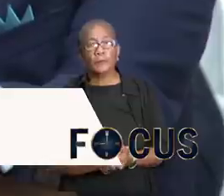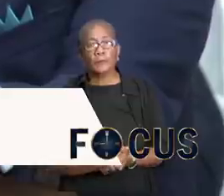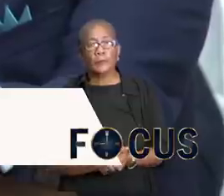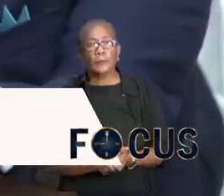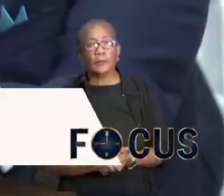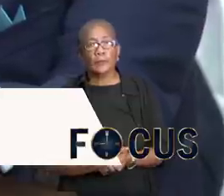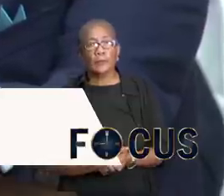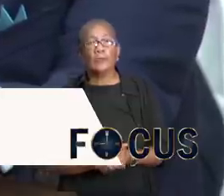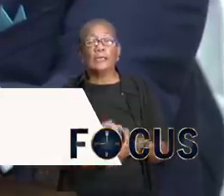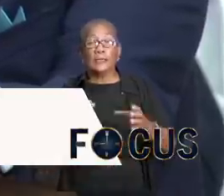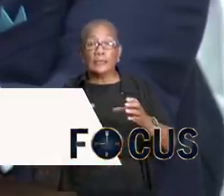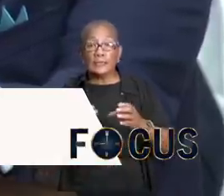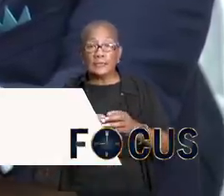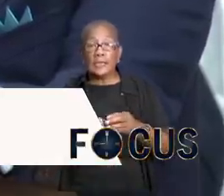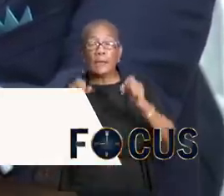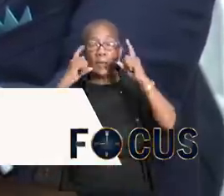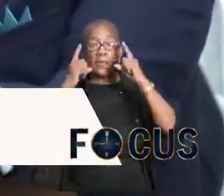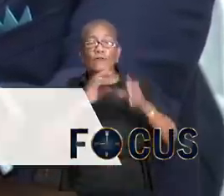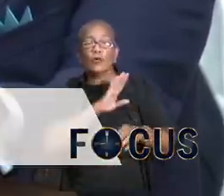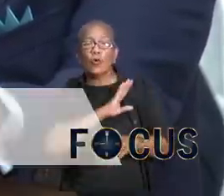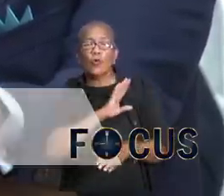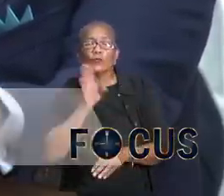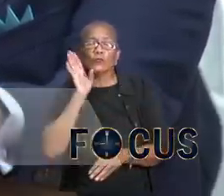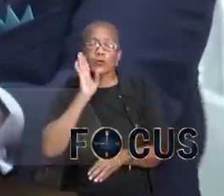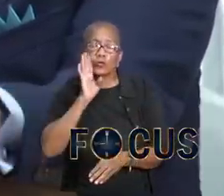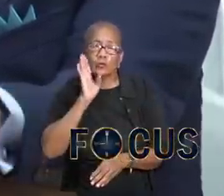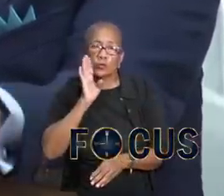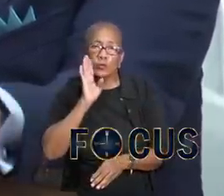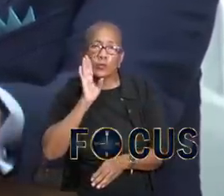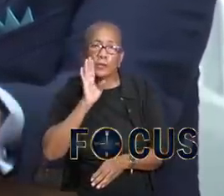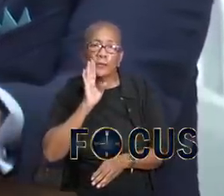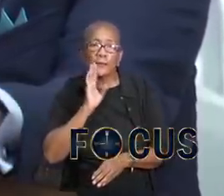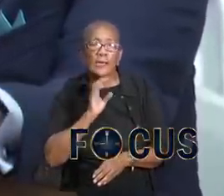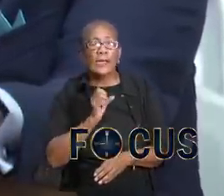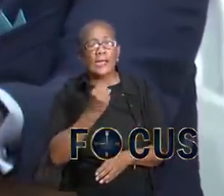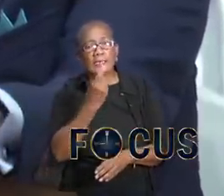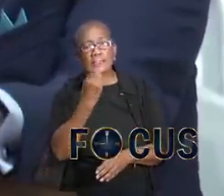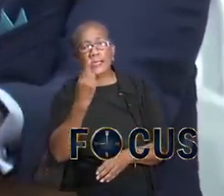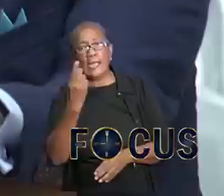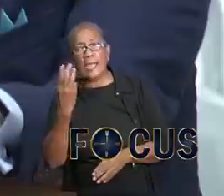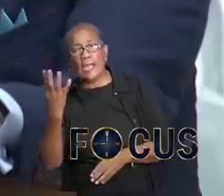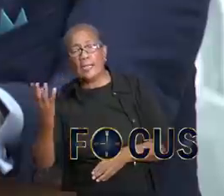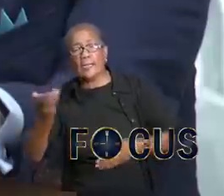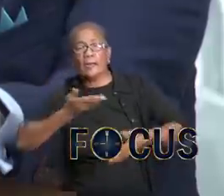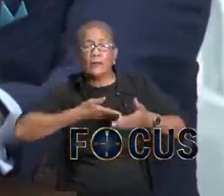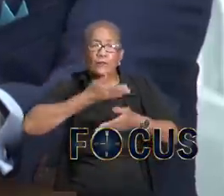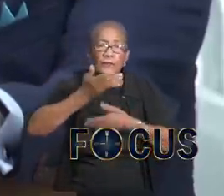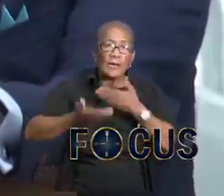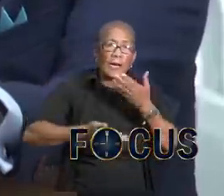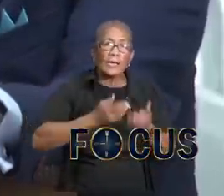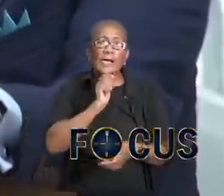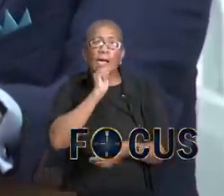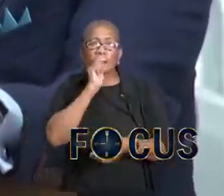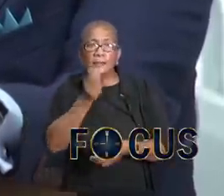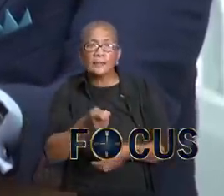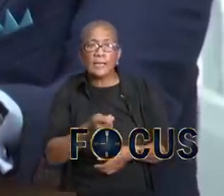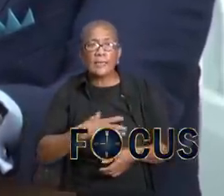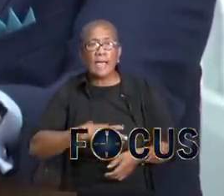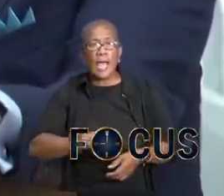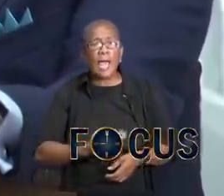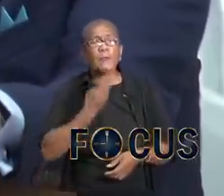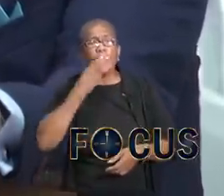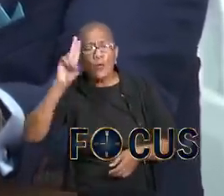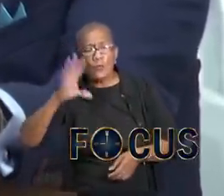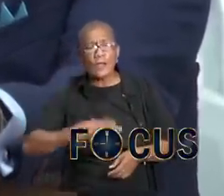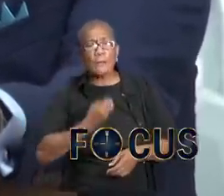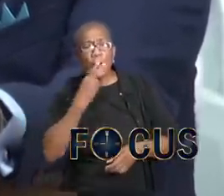komen. Maar ik wil de samenleving vragen. Er zijn een paar van die vragen hier in de zaal al gesteld. Maar u had dit beloofd, u had dat beloofd.